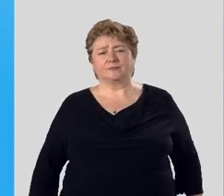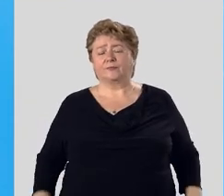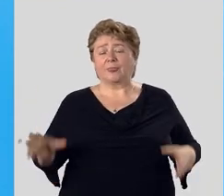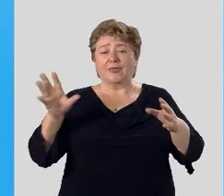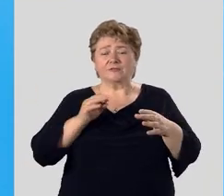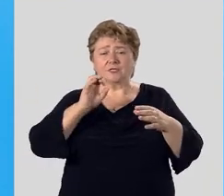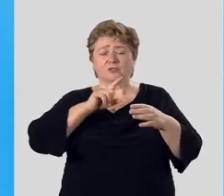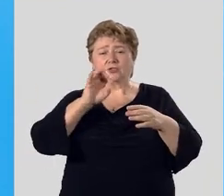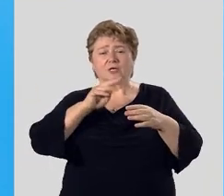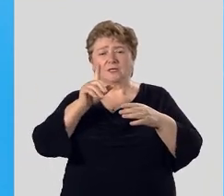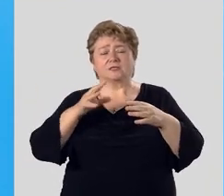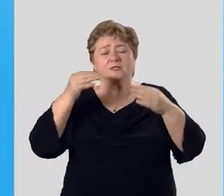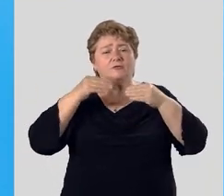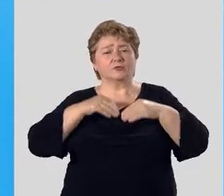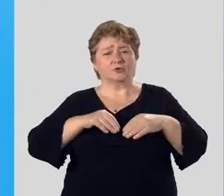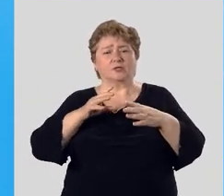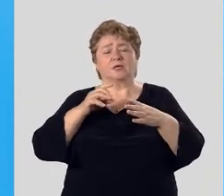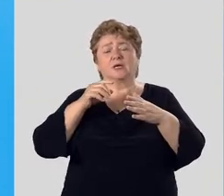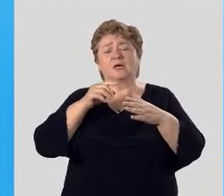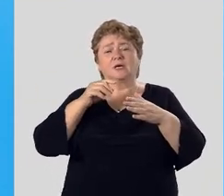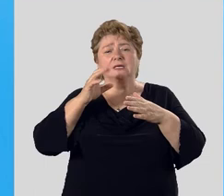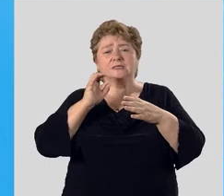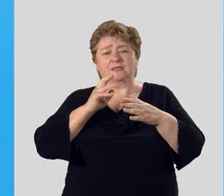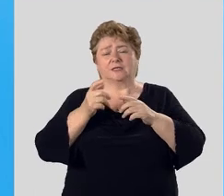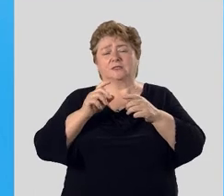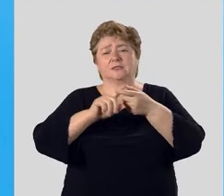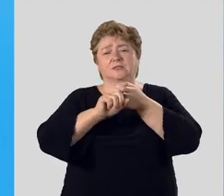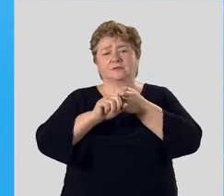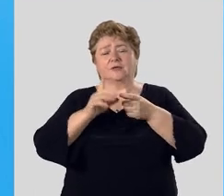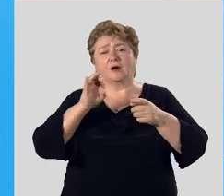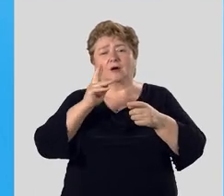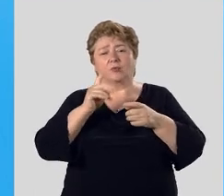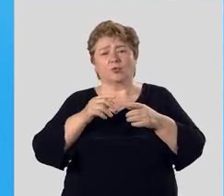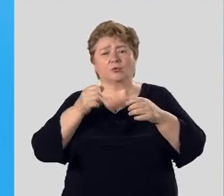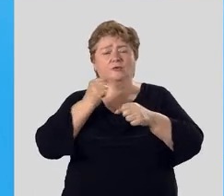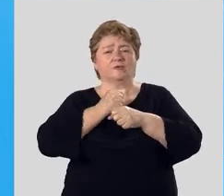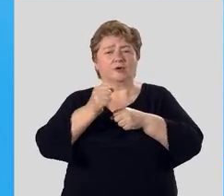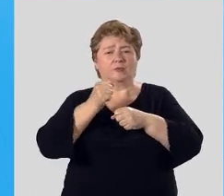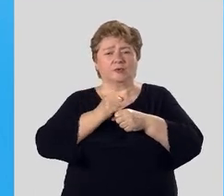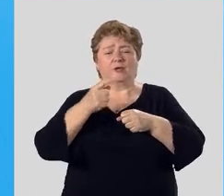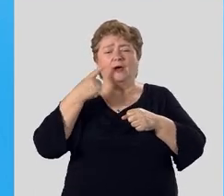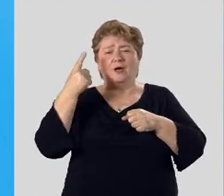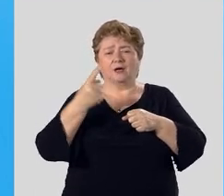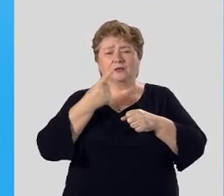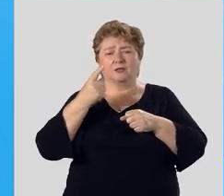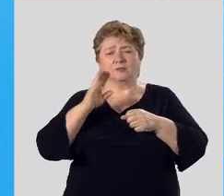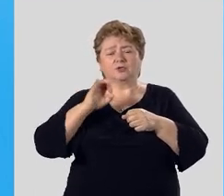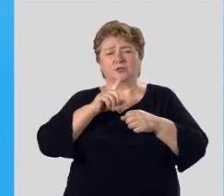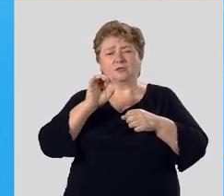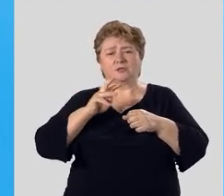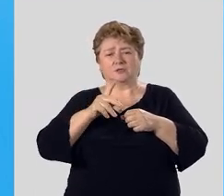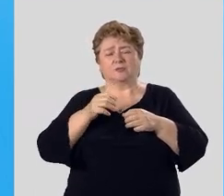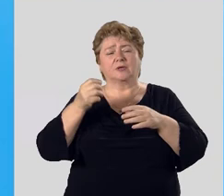Все железы внутренней секреции взаимосвязаны. Гормоны, вырабатываемые одними